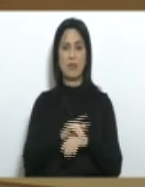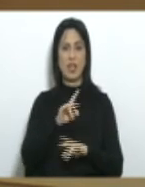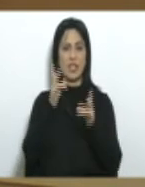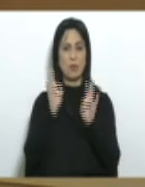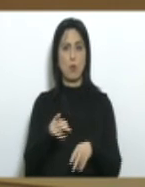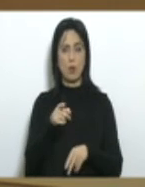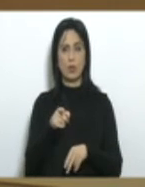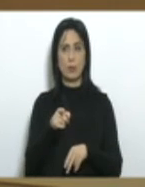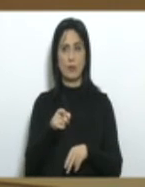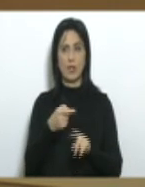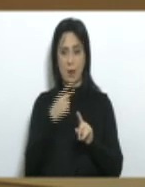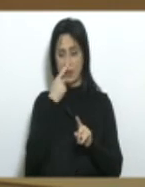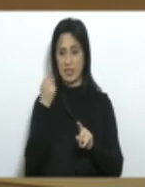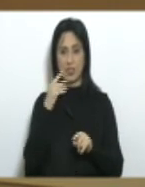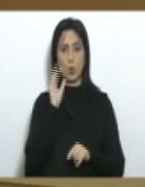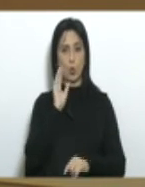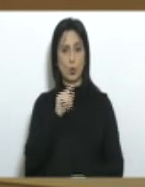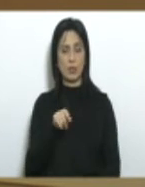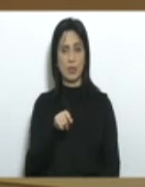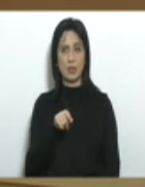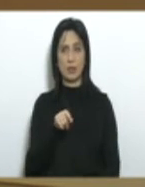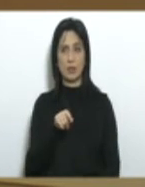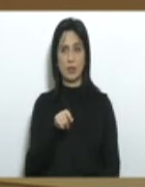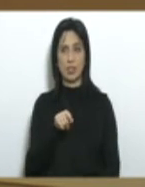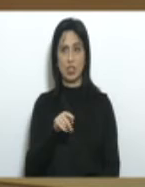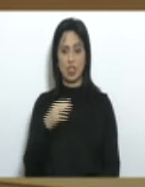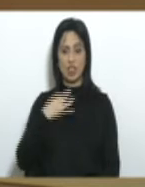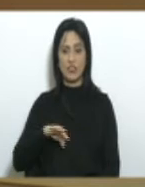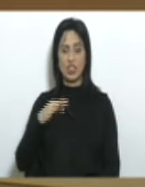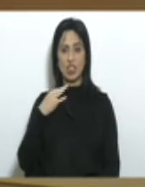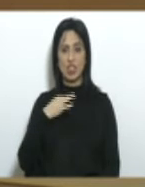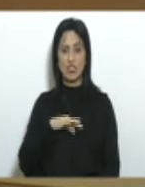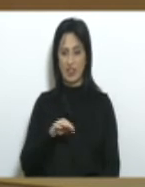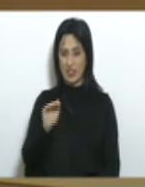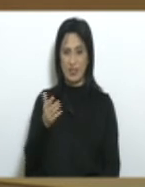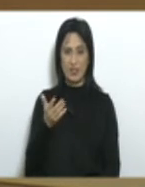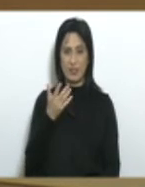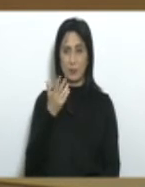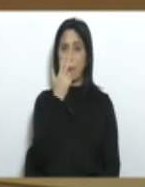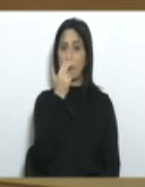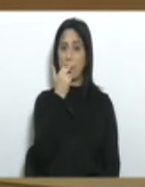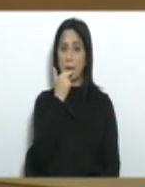მოხდა ამას წინათ, როდესაც შვილიშვილის ტოლმა